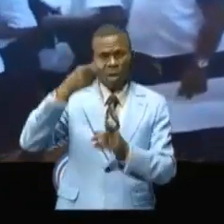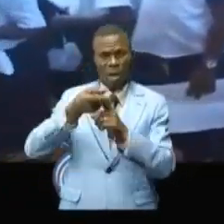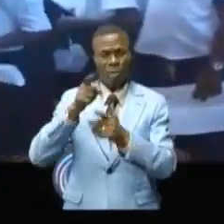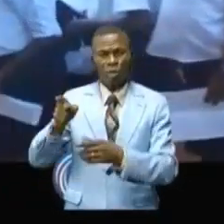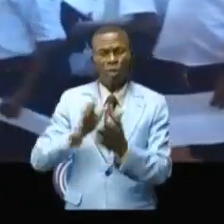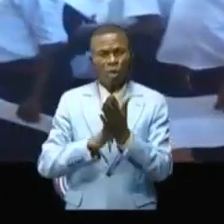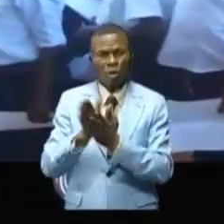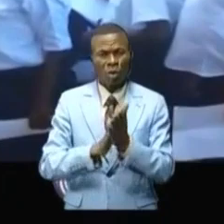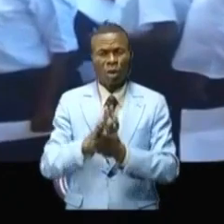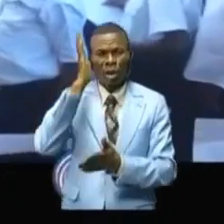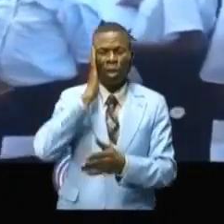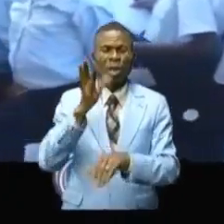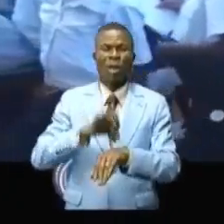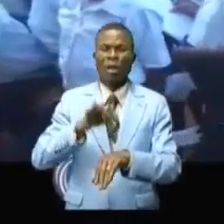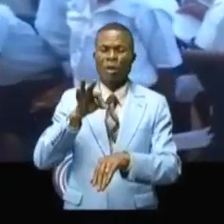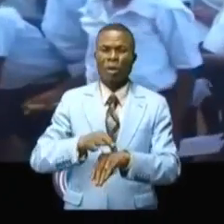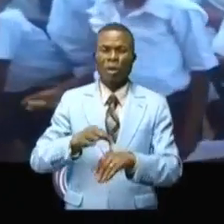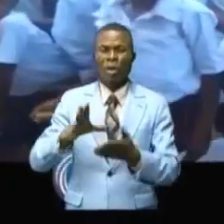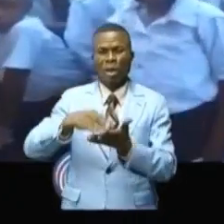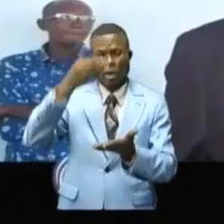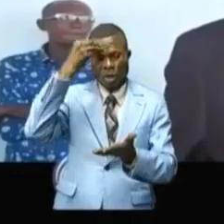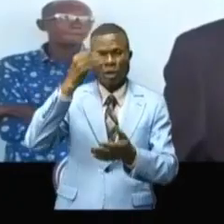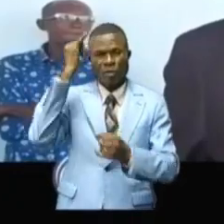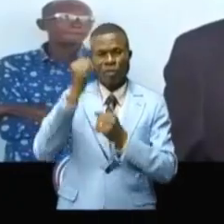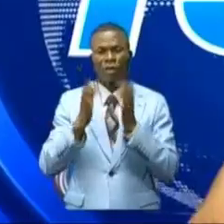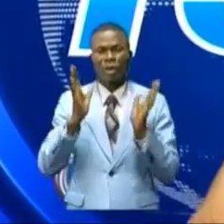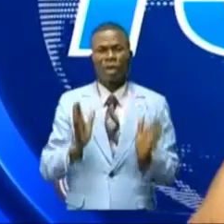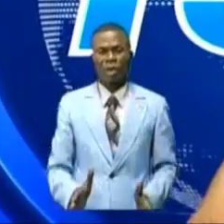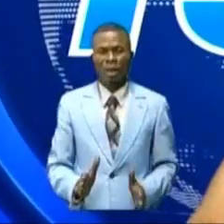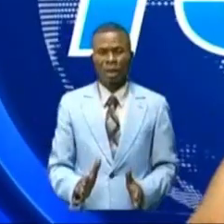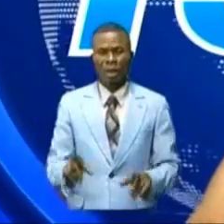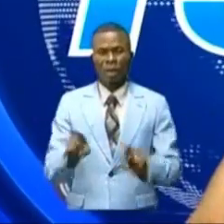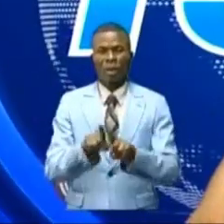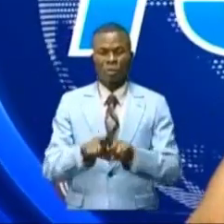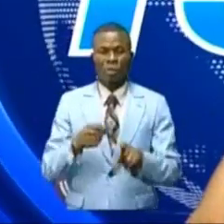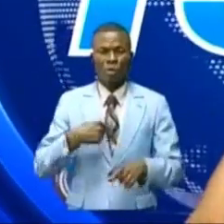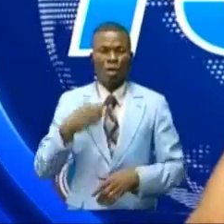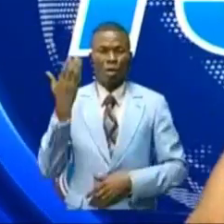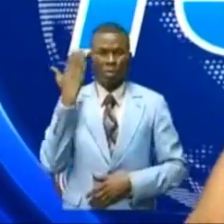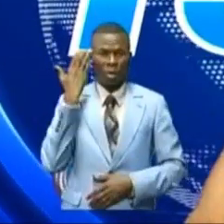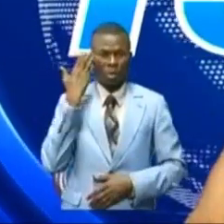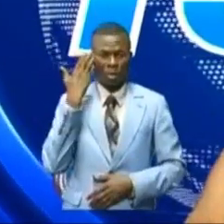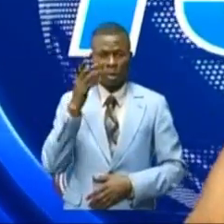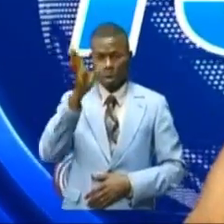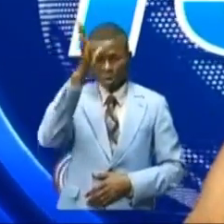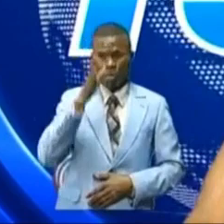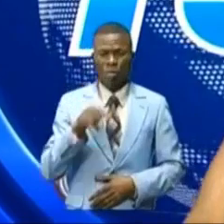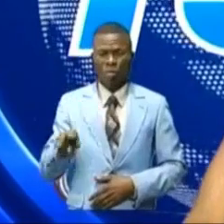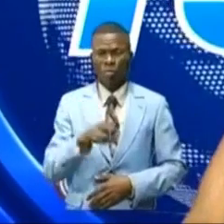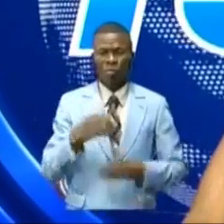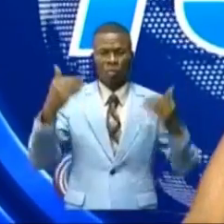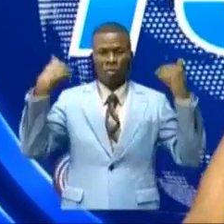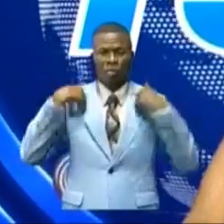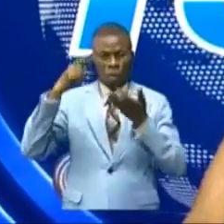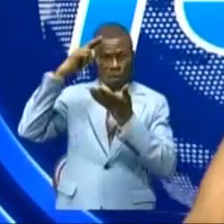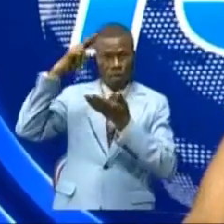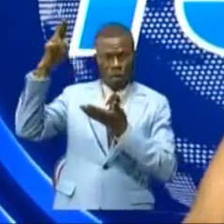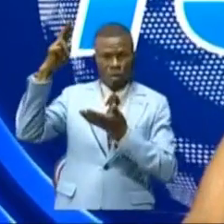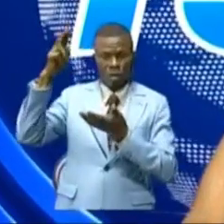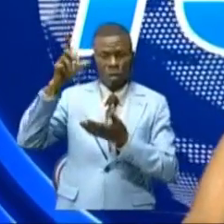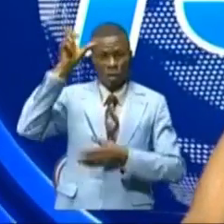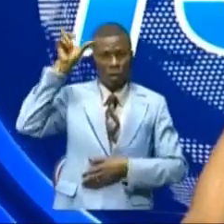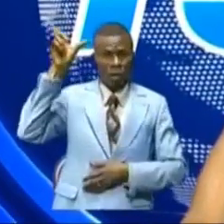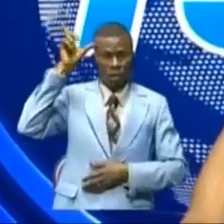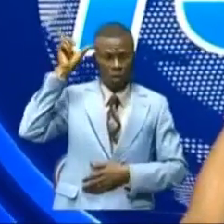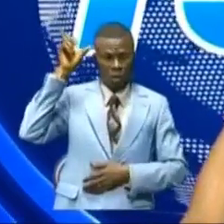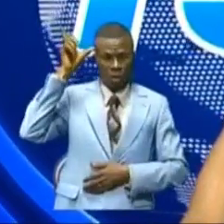souhaitant bonne chance aux élèves finalistes. En tant que parent, le recteur de l'université de Lubumbashi